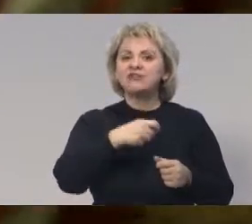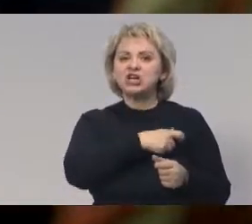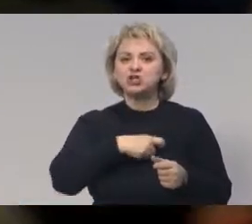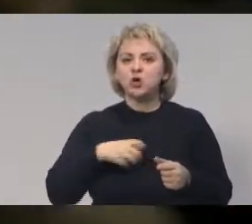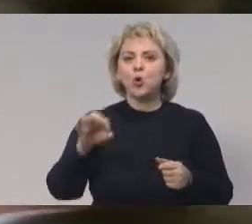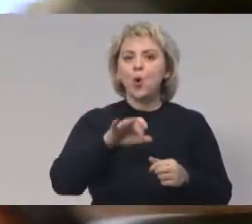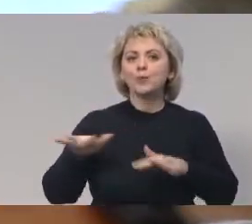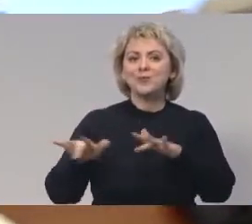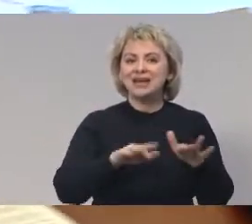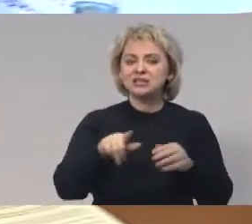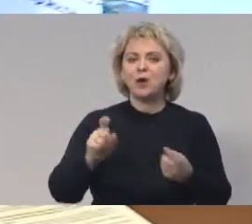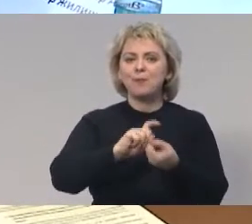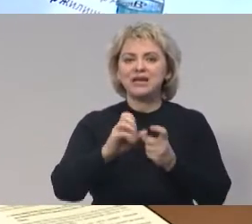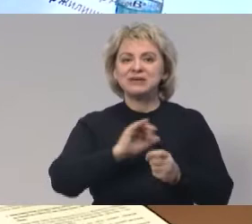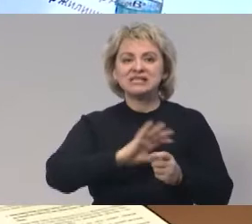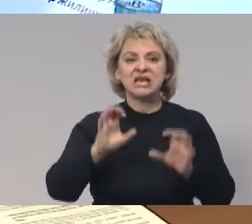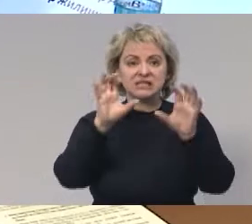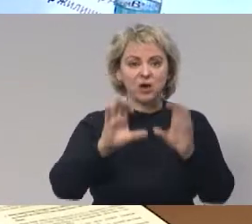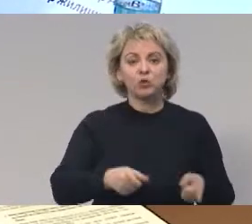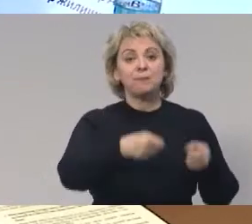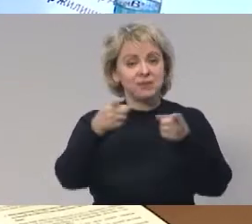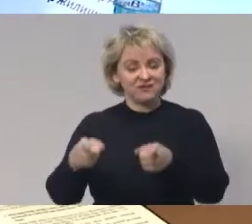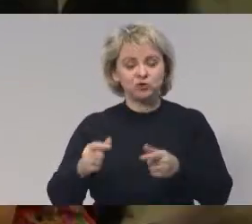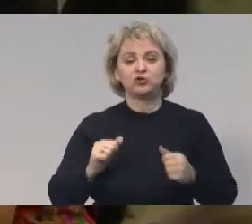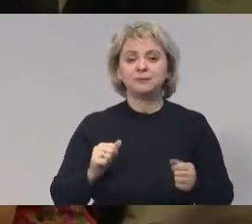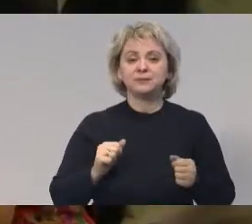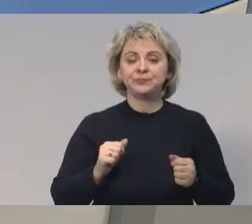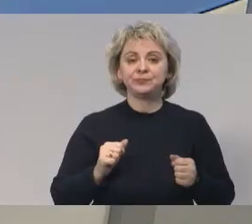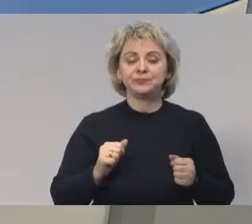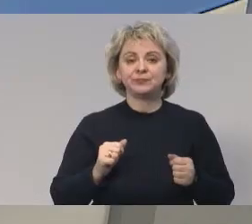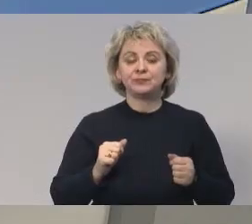Говорили депутаты и о методах борьбы с нелегальными перевозчиками.